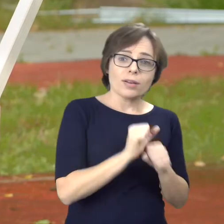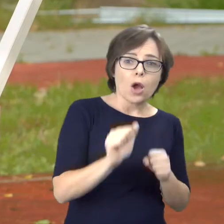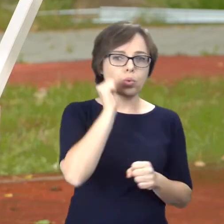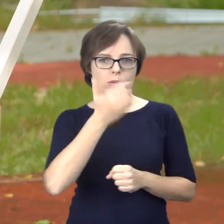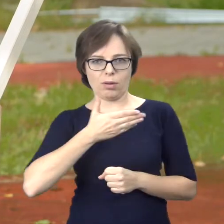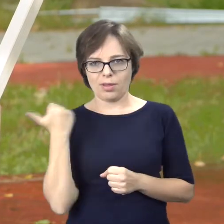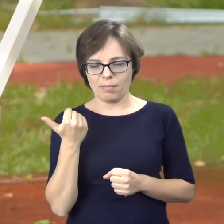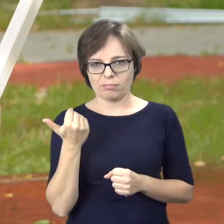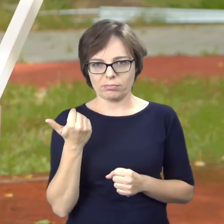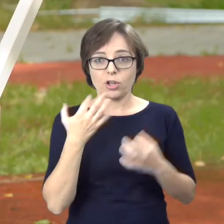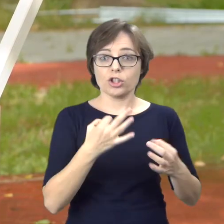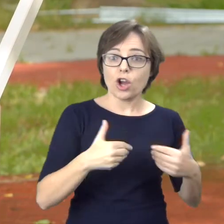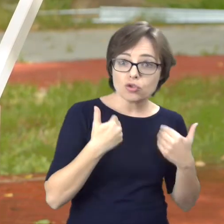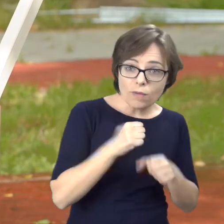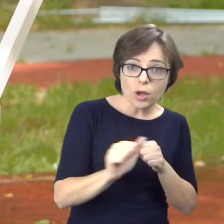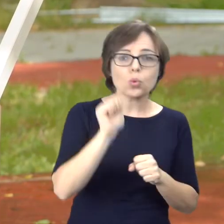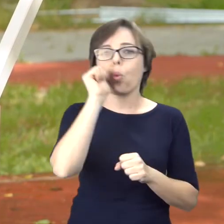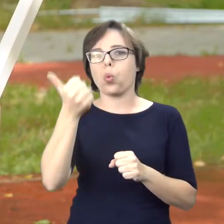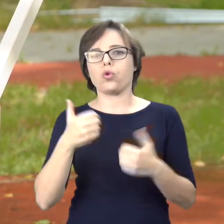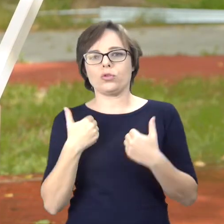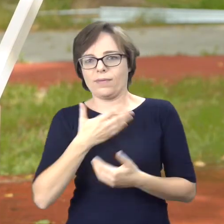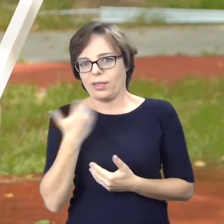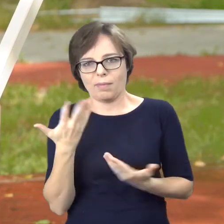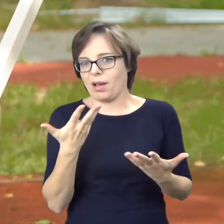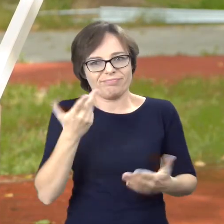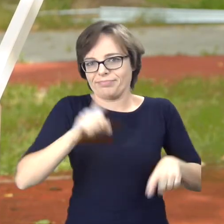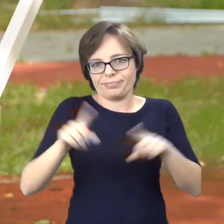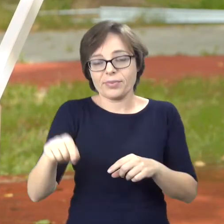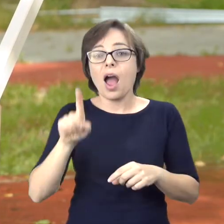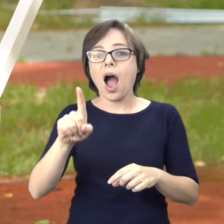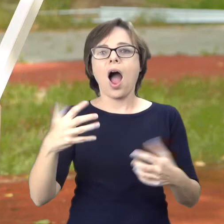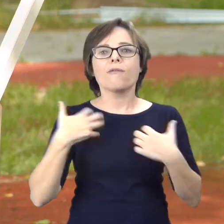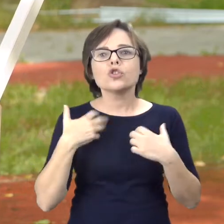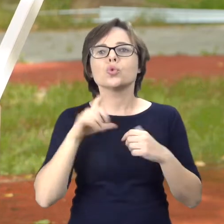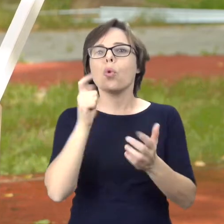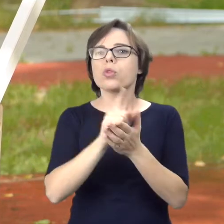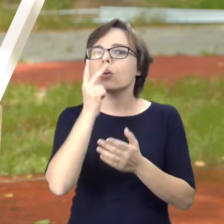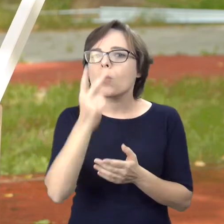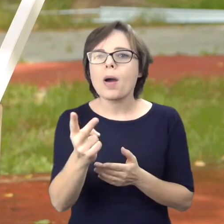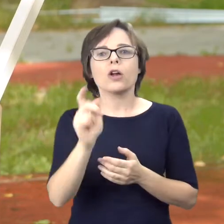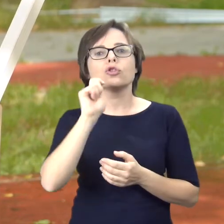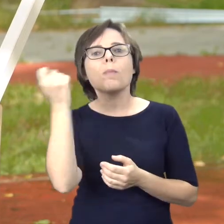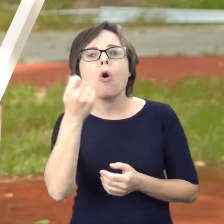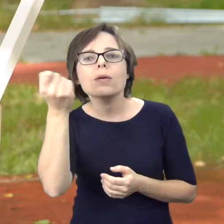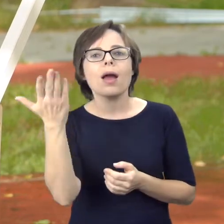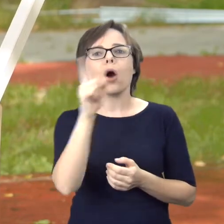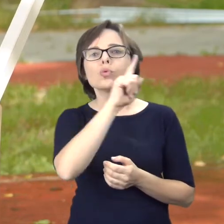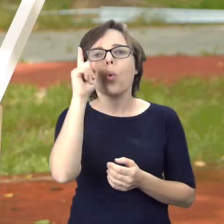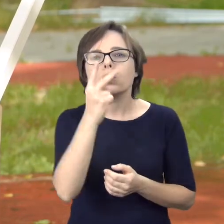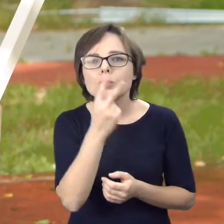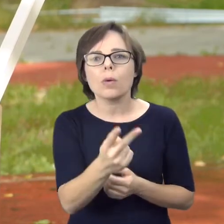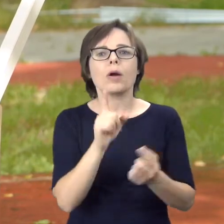masz, dzisiaj masz zdrowie, jutro się może coś z nim wydarzyć, a to, co w życiu zobaczysz, to gdzie pojedziesz, tych ludzi, których spotkasz, tą